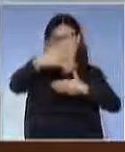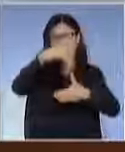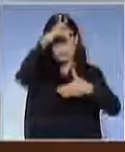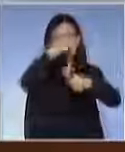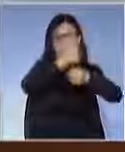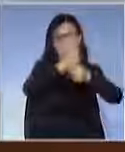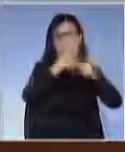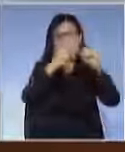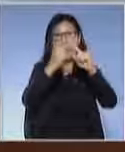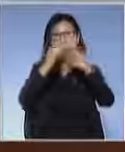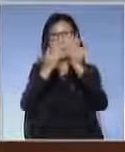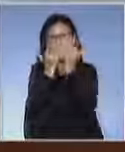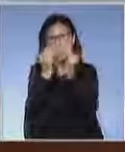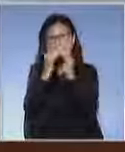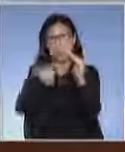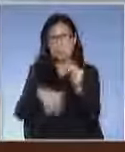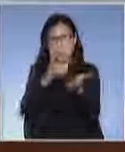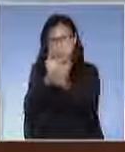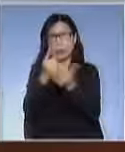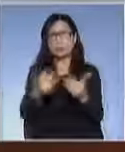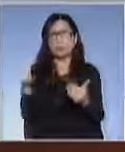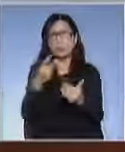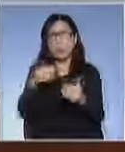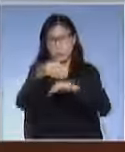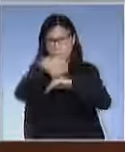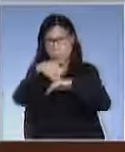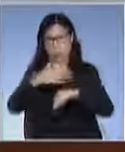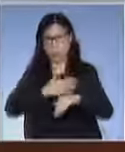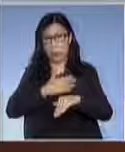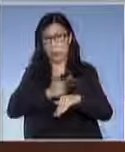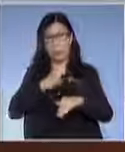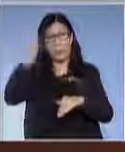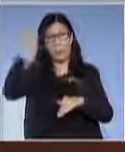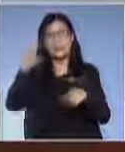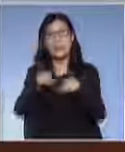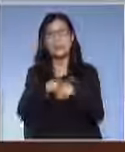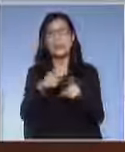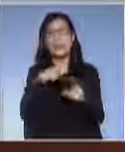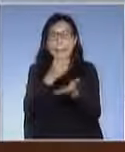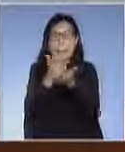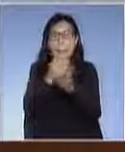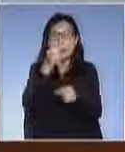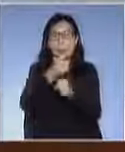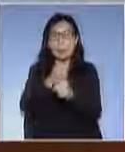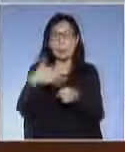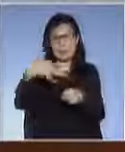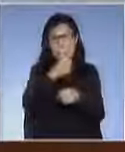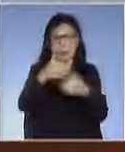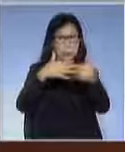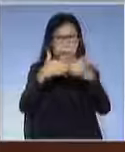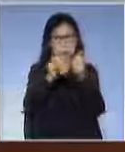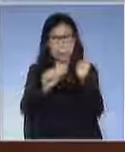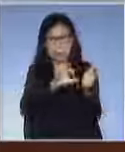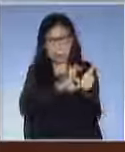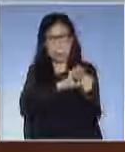學院，並正展開進一步規劃、研究及跟進。主席，事務委員會的